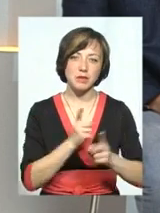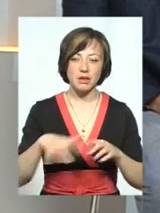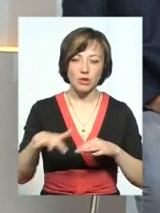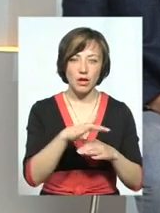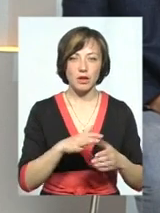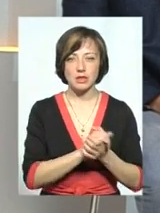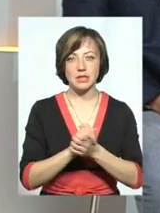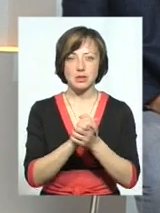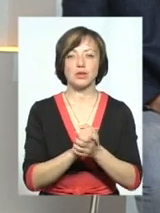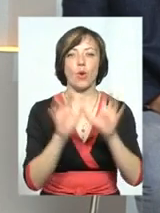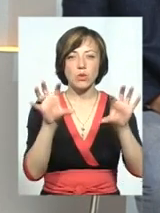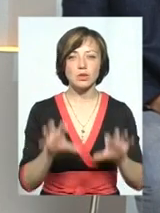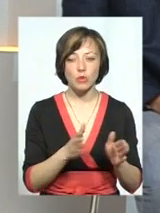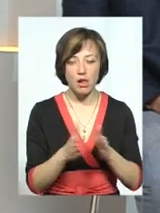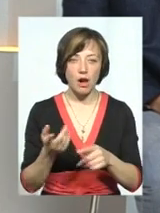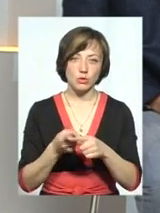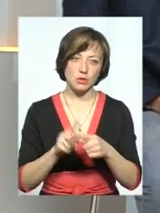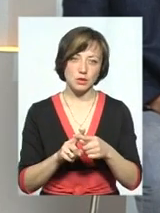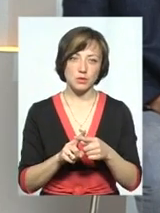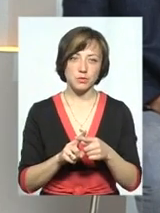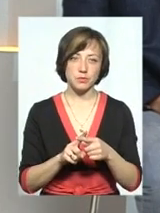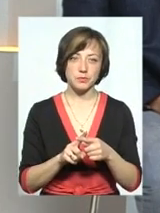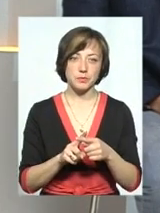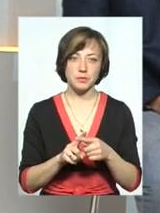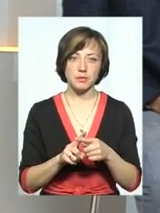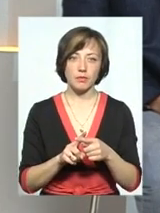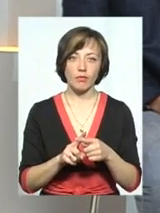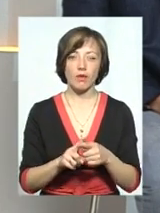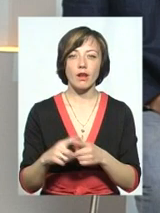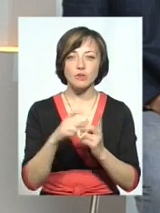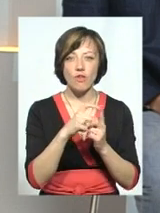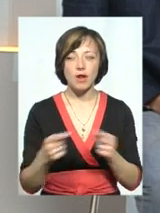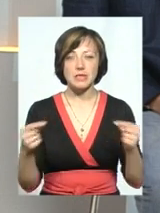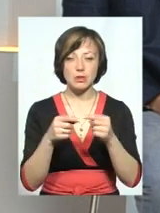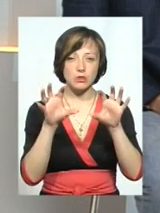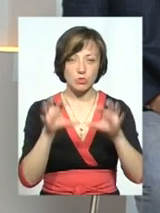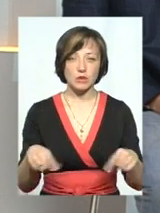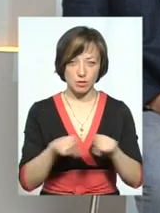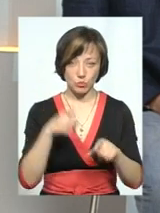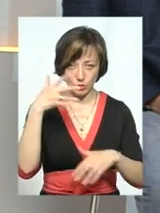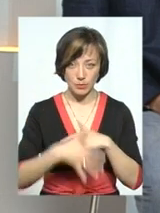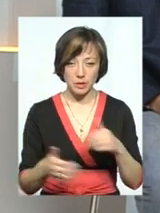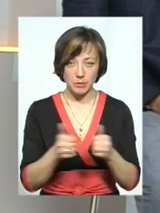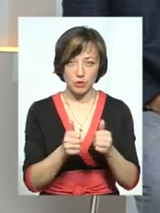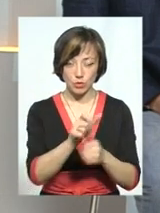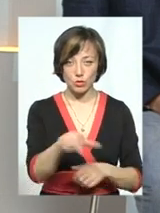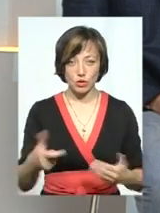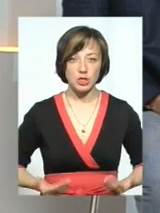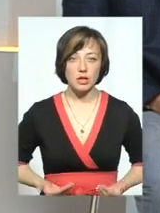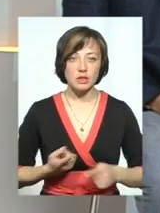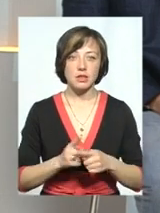ладу. В даному випадку, ну так, це, скажімо, такі слова, як згідно законодавства, а так, що близько до життя,